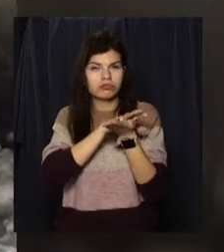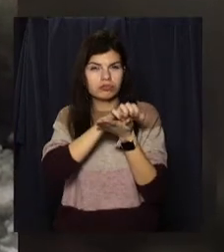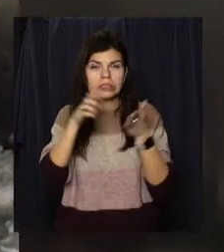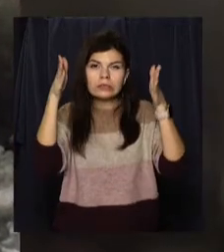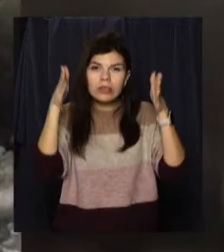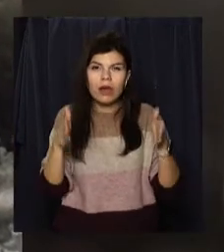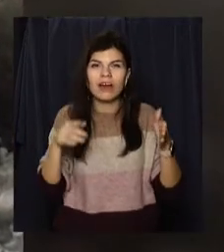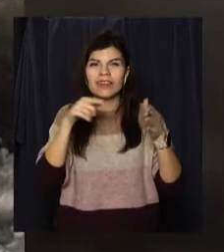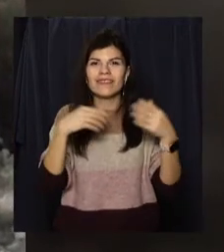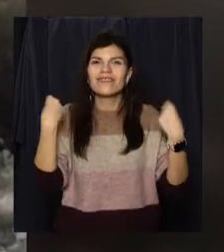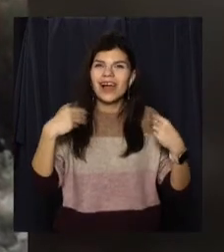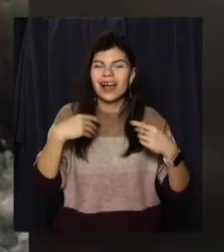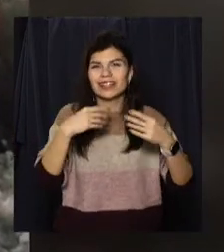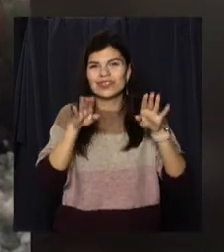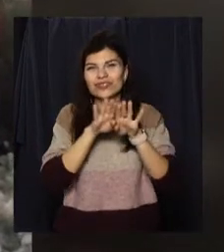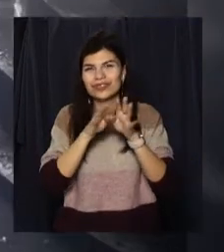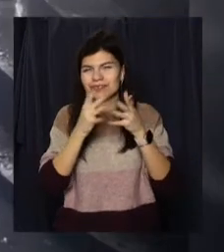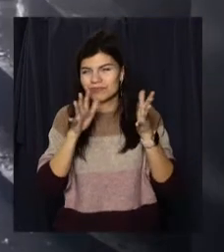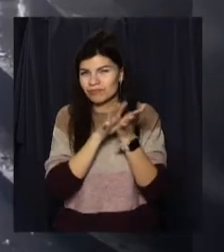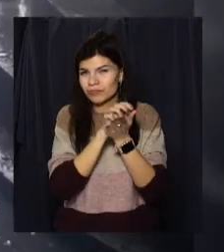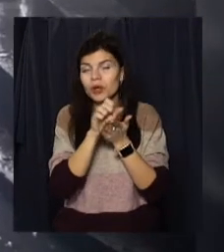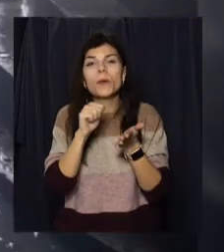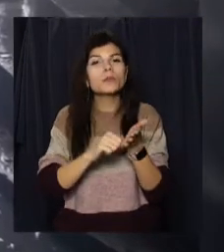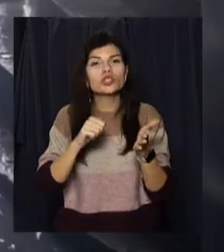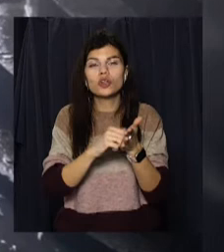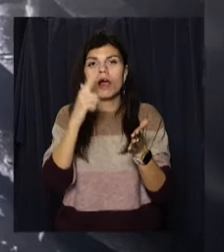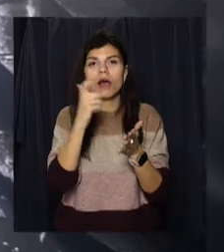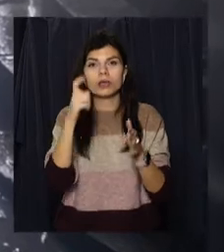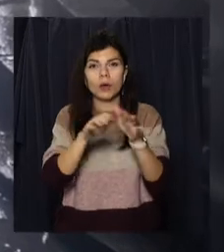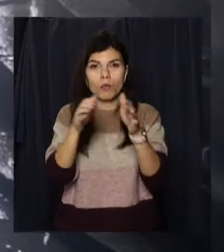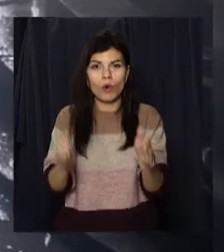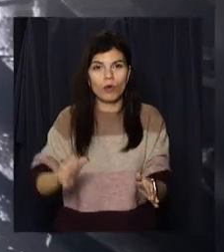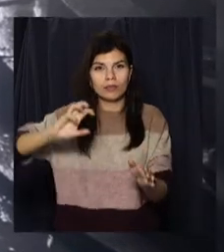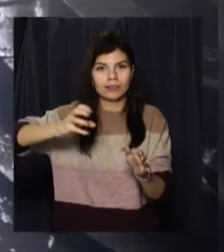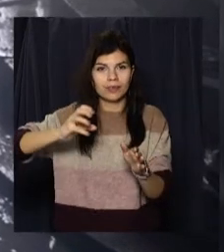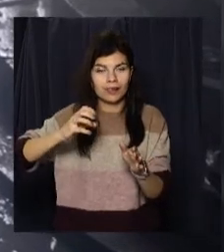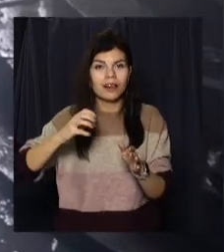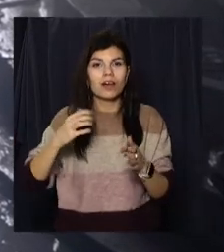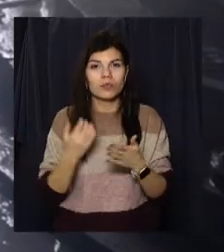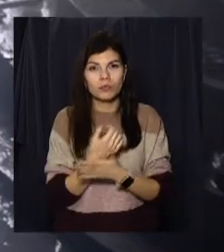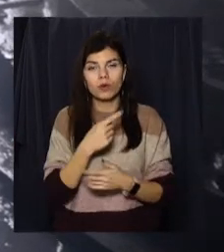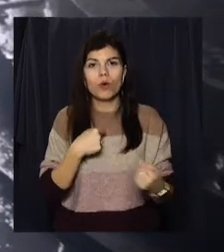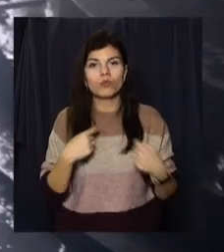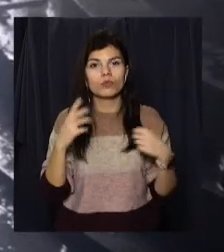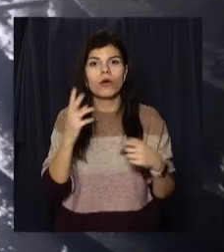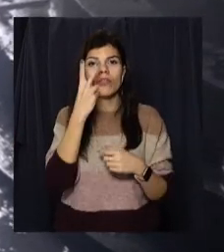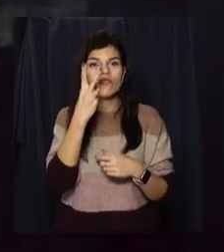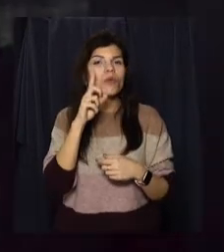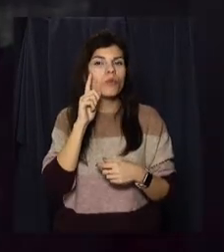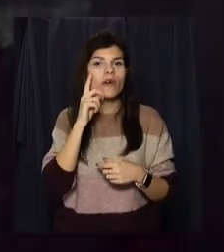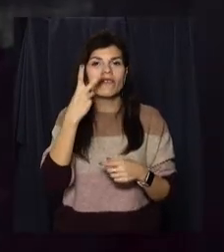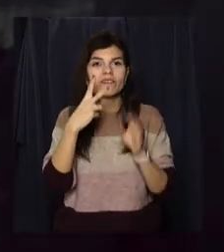житла. Як з'ясували рятувальники, причина загоряння – газовий балон у прибудові. У пожежі постраждали двоє молодиків